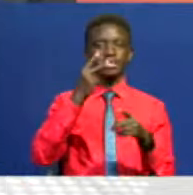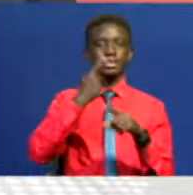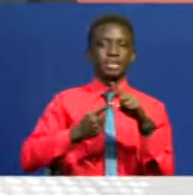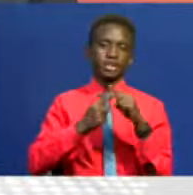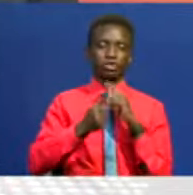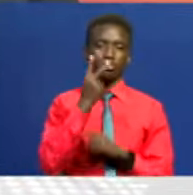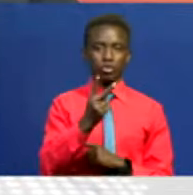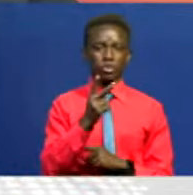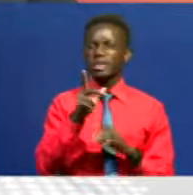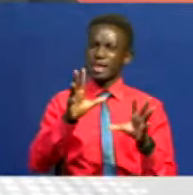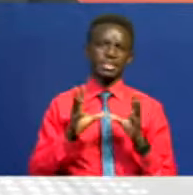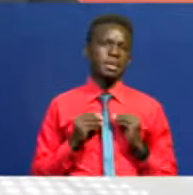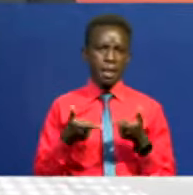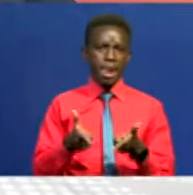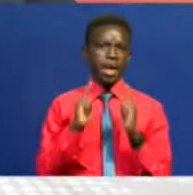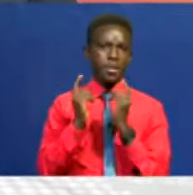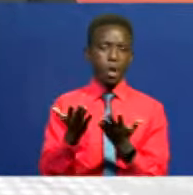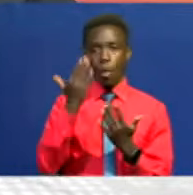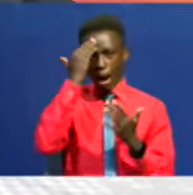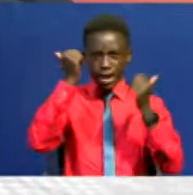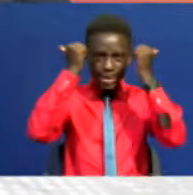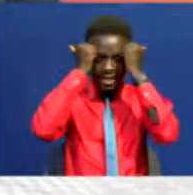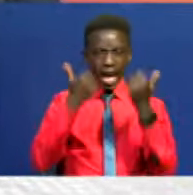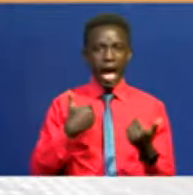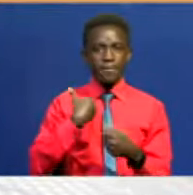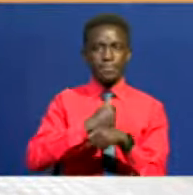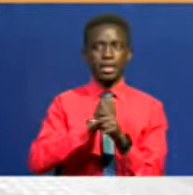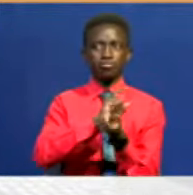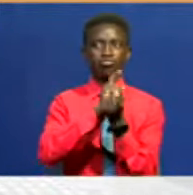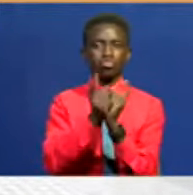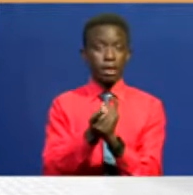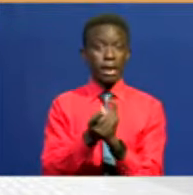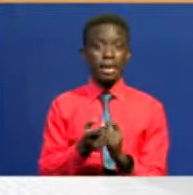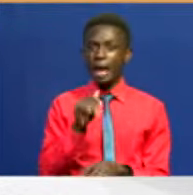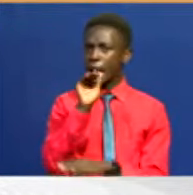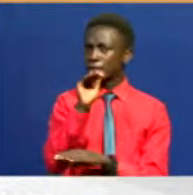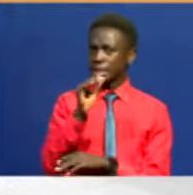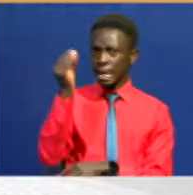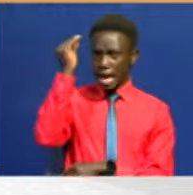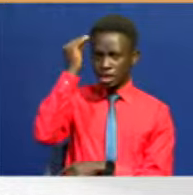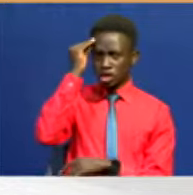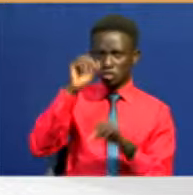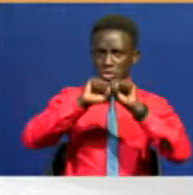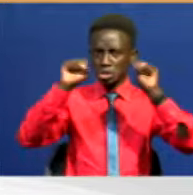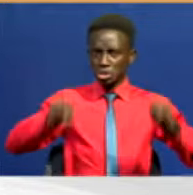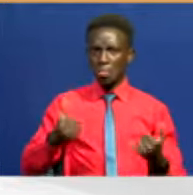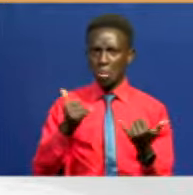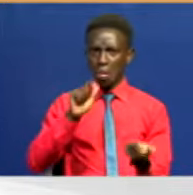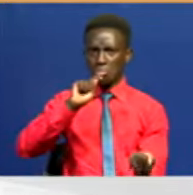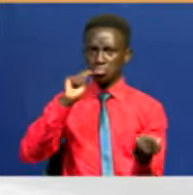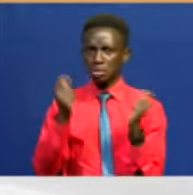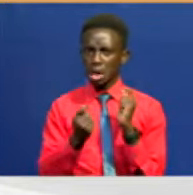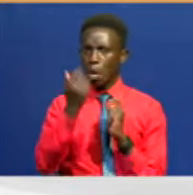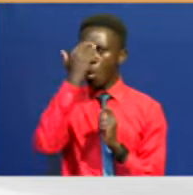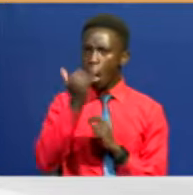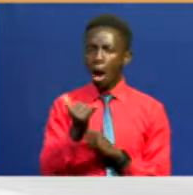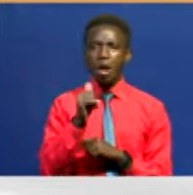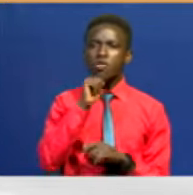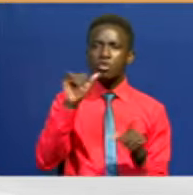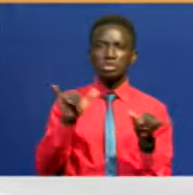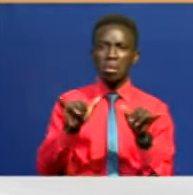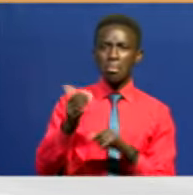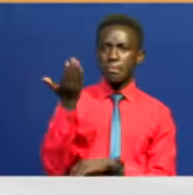sababu hayo masomo yameweza kuiwanisha. Naam. Hivyo basi mfumo wa elimu humu nchini umebadilika kwa kiwango ya kwamba si kama hapo